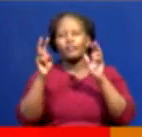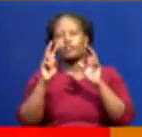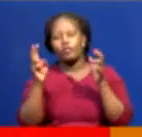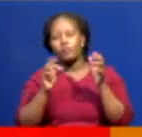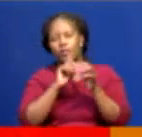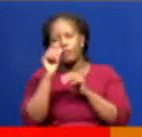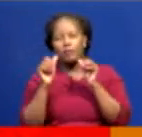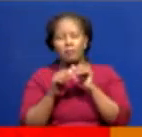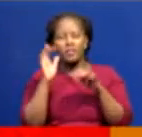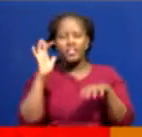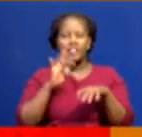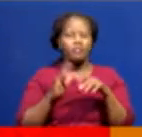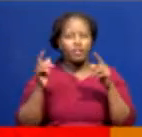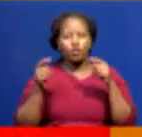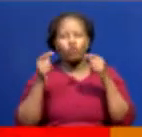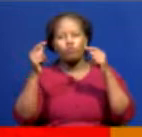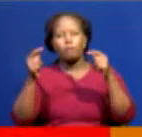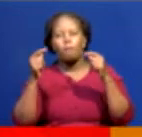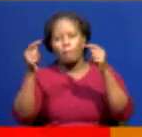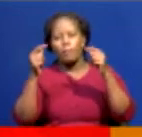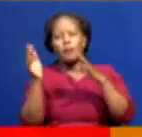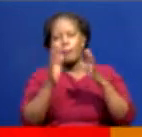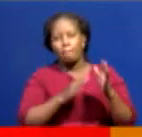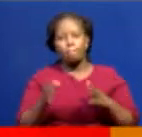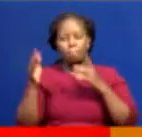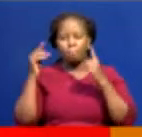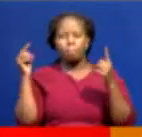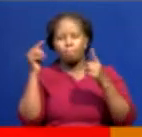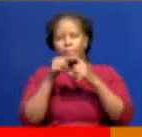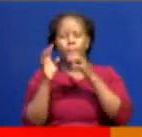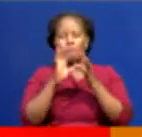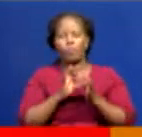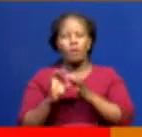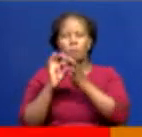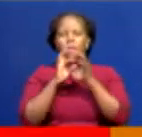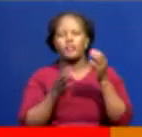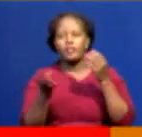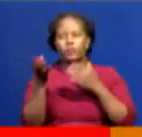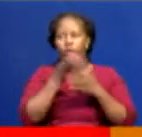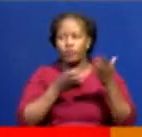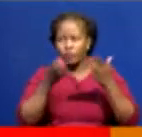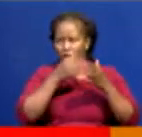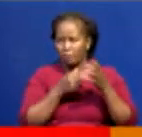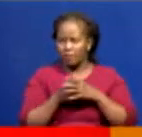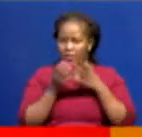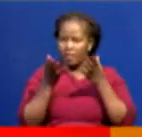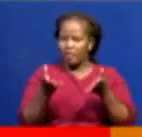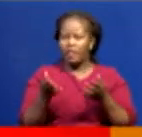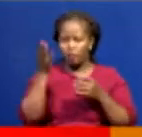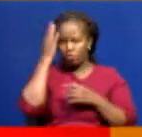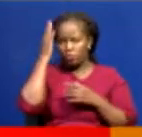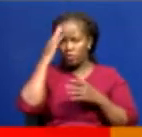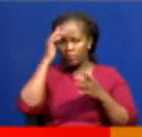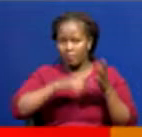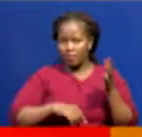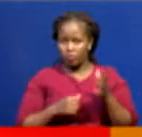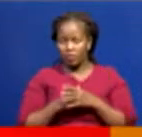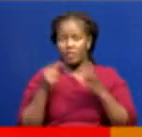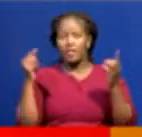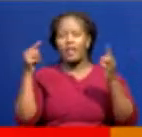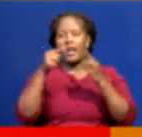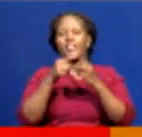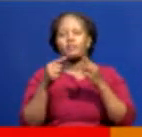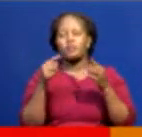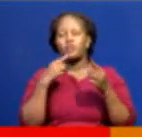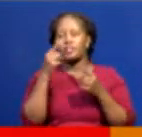athari za maandamano ya Azimio la Umoja kwa uchumi. Na basi mtazamaji, itakumbuka ya kwamba Azimio la Umoja wamesema ya